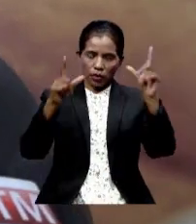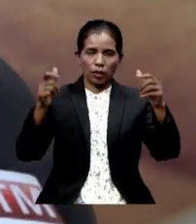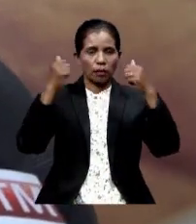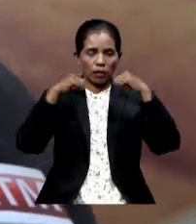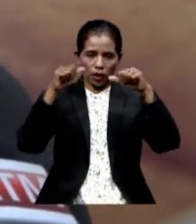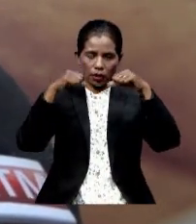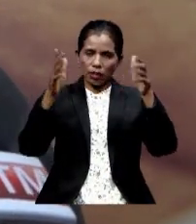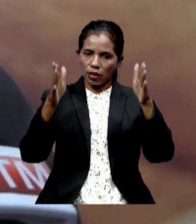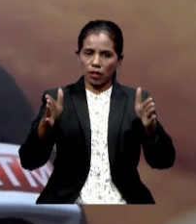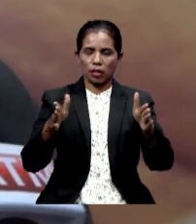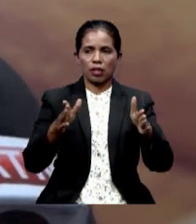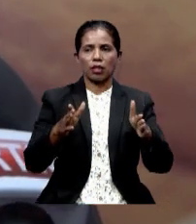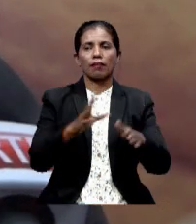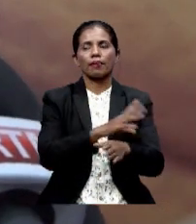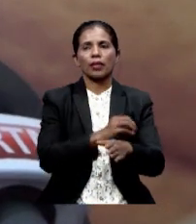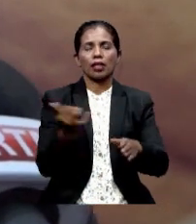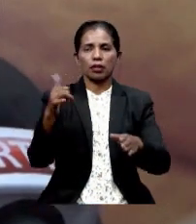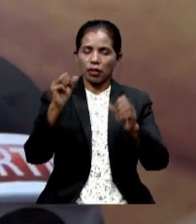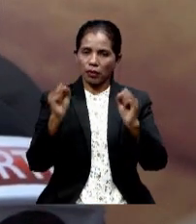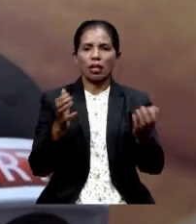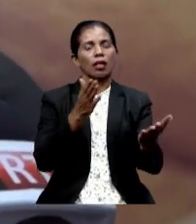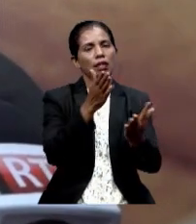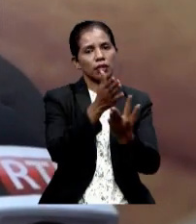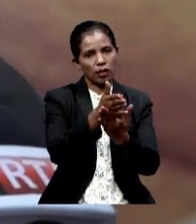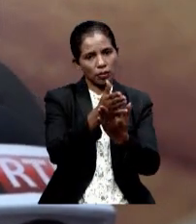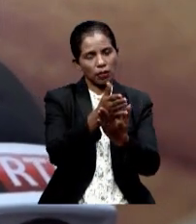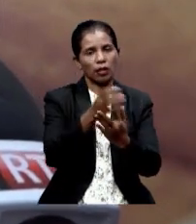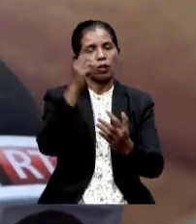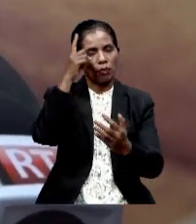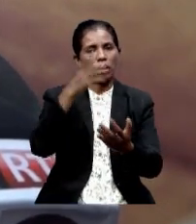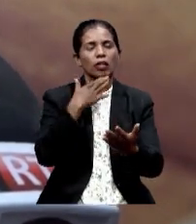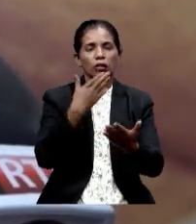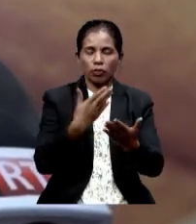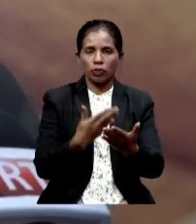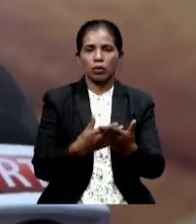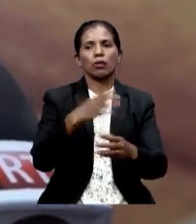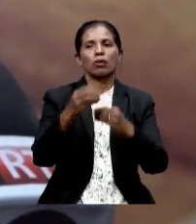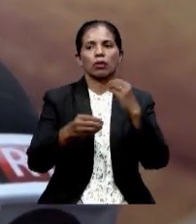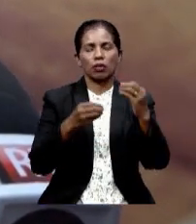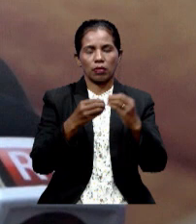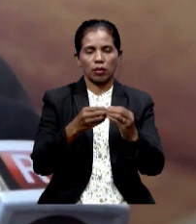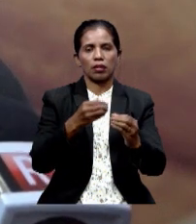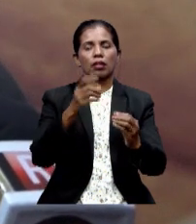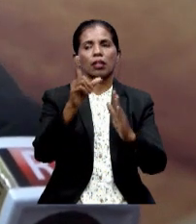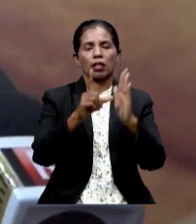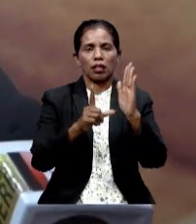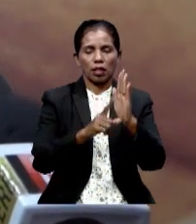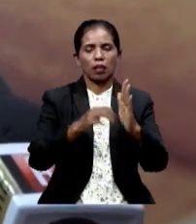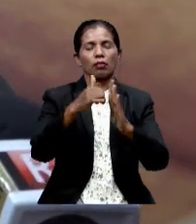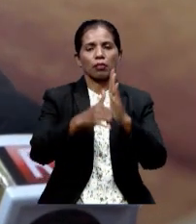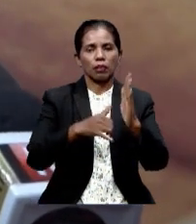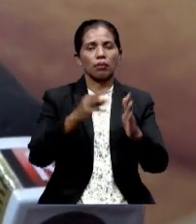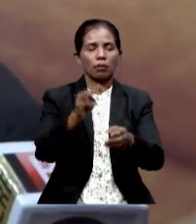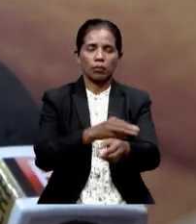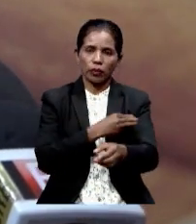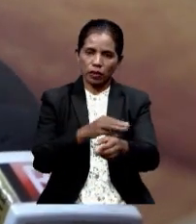música artista sir bel asisu ba non comprendre di clutan kono ba plataforma musica nian ane